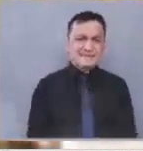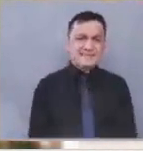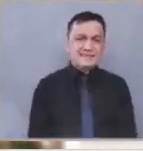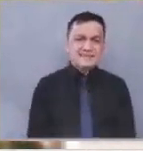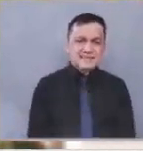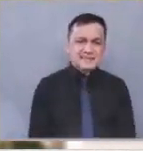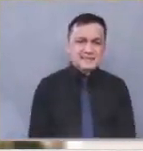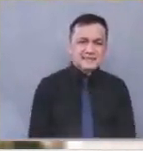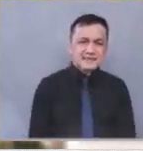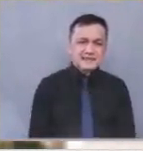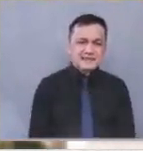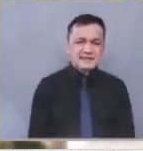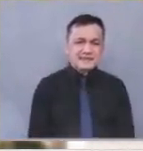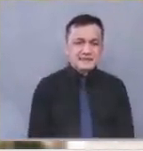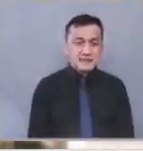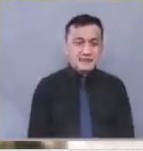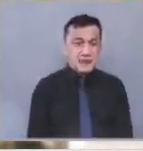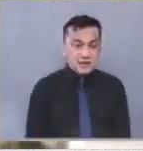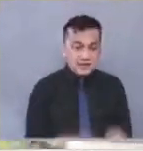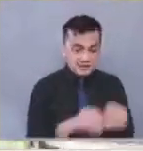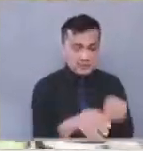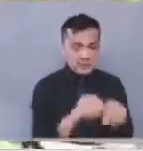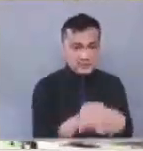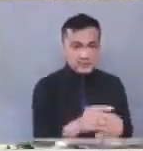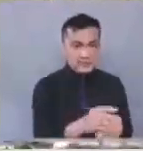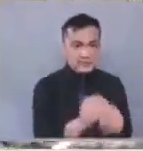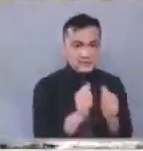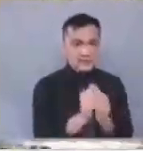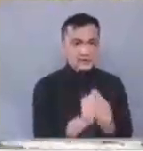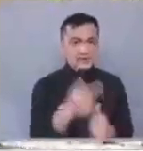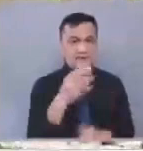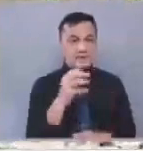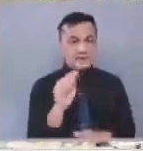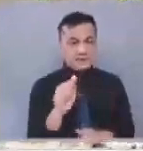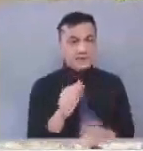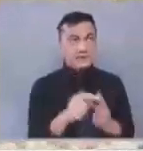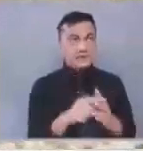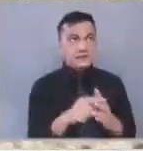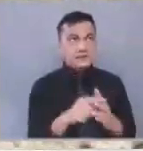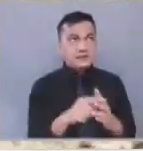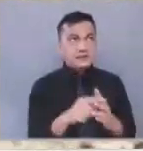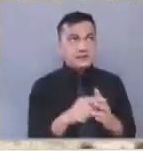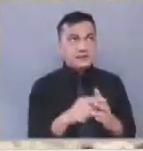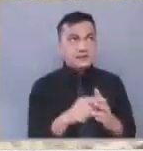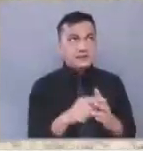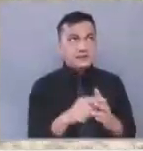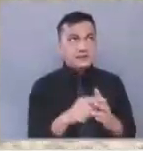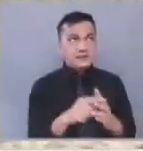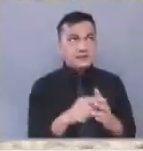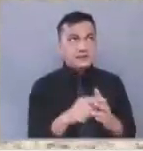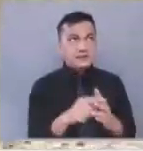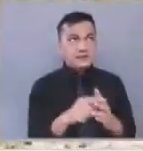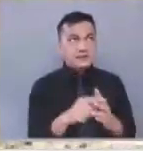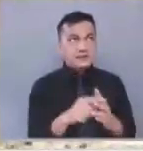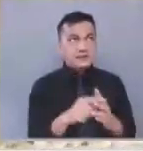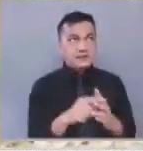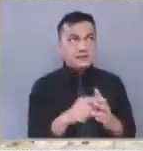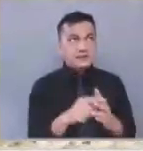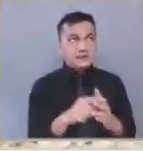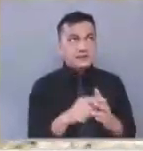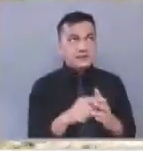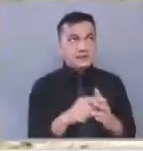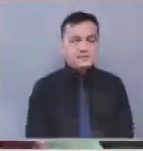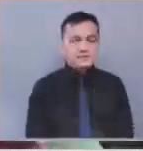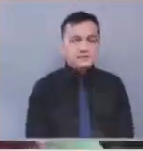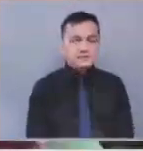Ang pagtatanim din ang naging kasangga ni Gemma magmula ng kaharapin ng bansa ang krisis dulot ng COVID-19 pandemic.